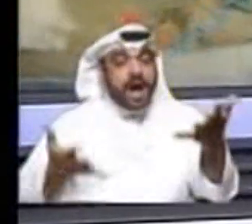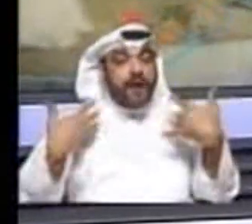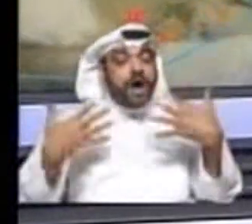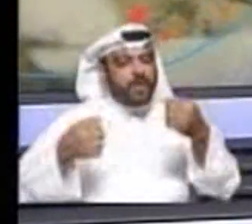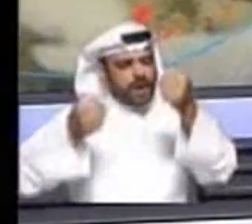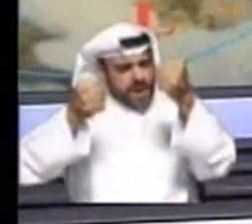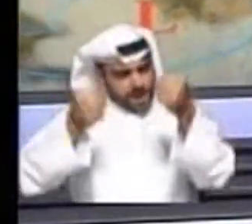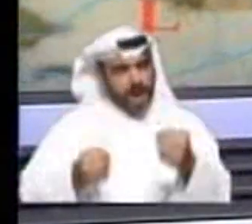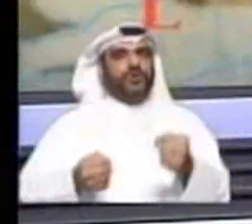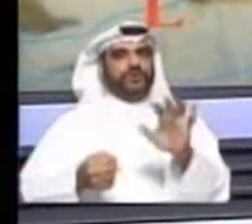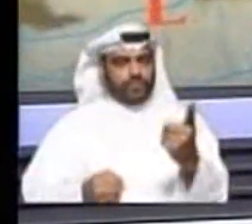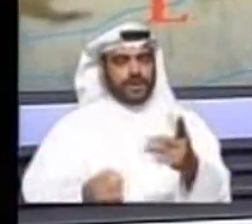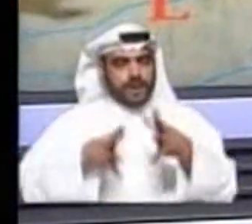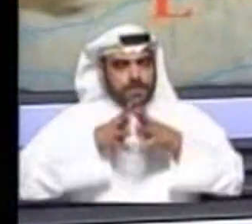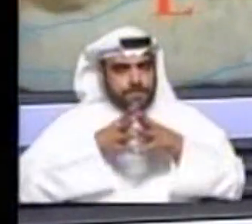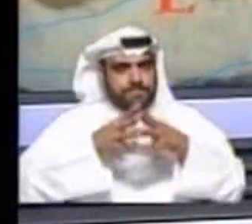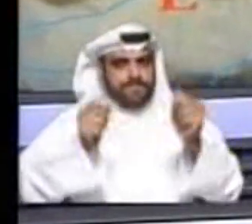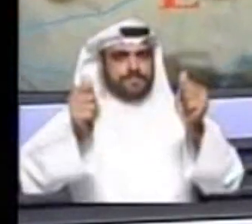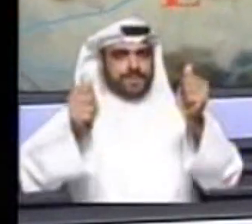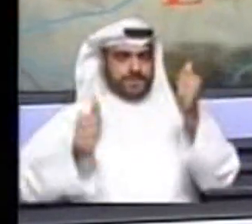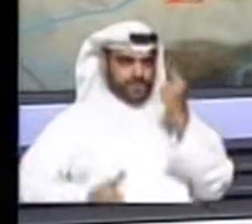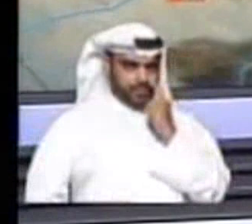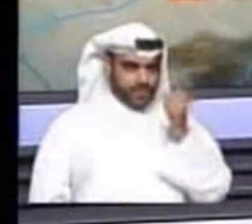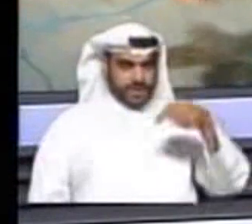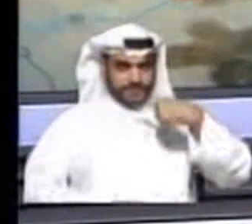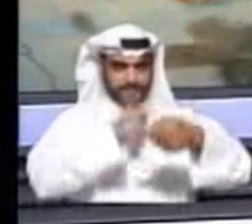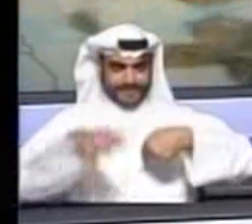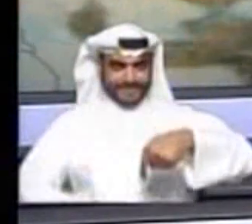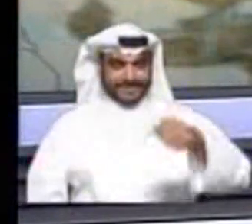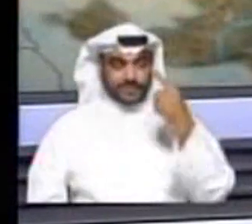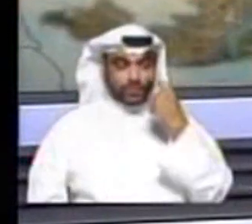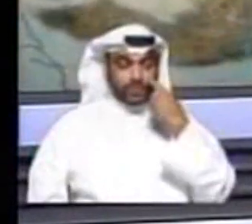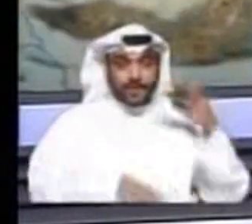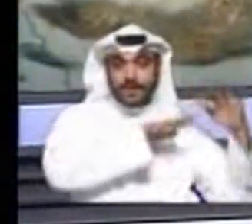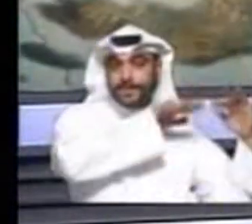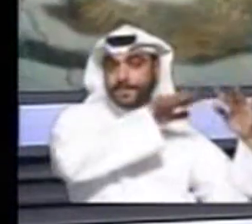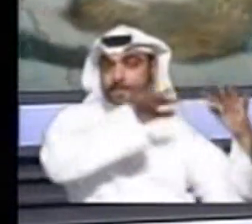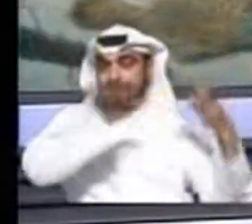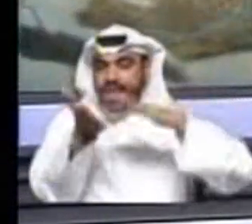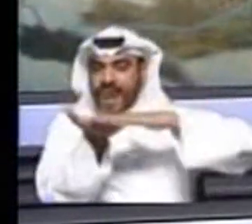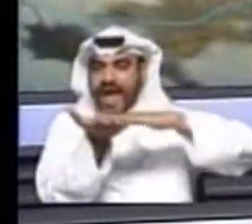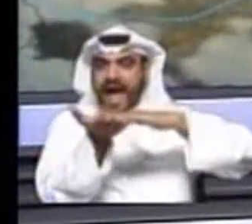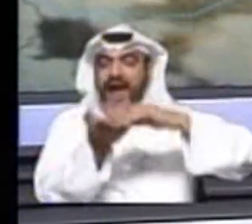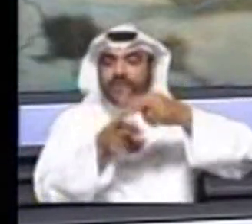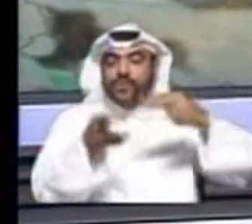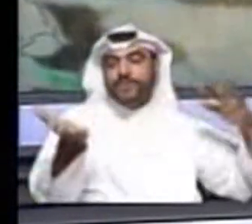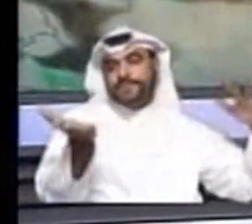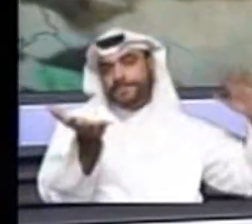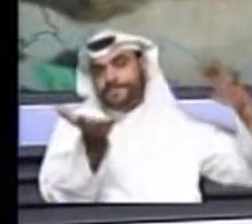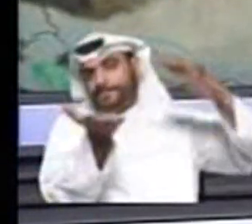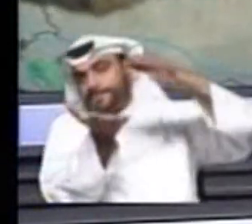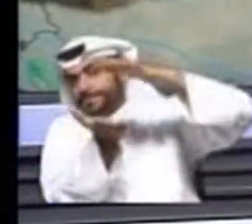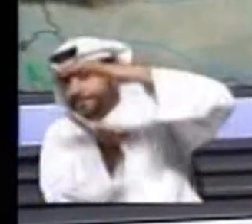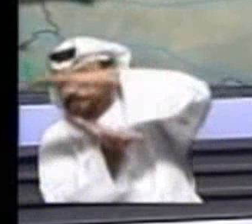يوم الغد مستمر معنا هذا النشاط خلال الأيام القليلة القادمة. عبور بعض السحب أجواء متوقع تكون غائمة إلى غائمة جزئيا